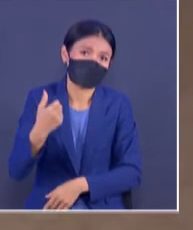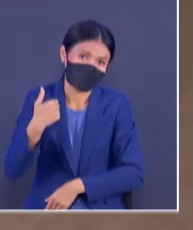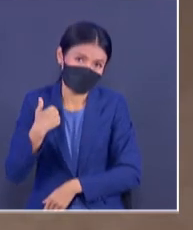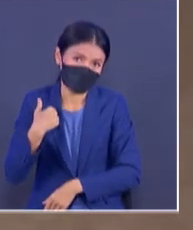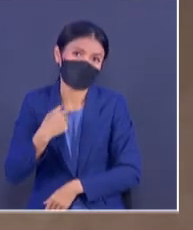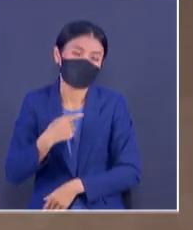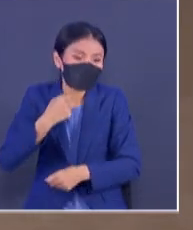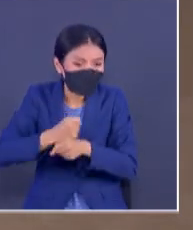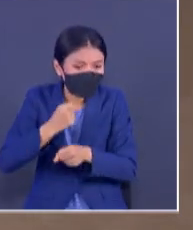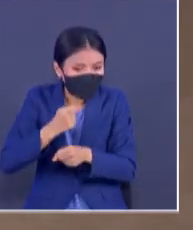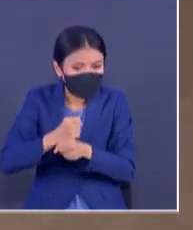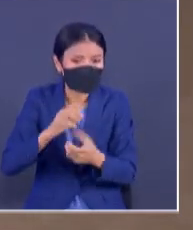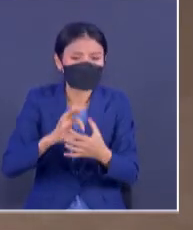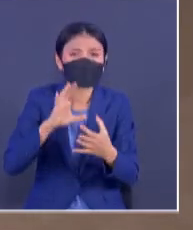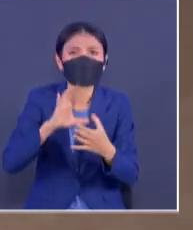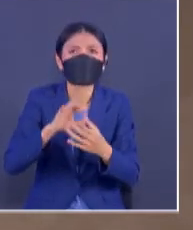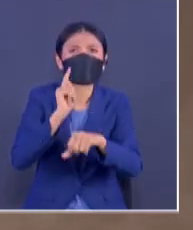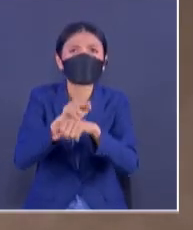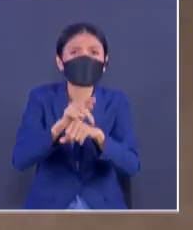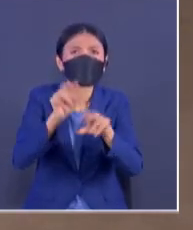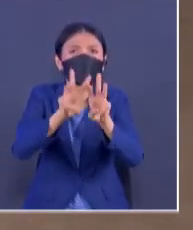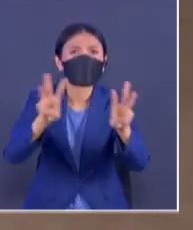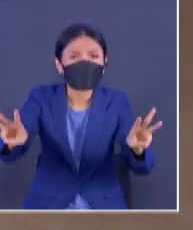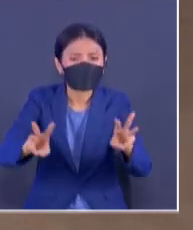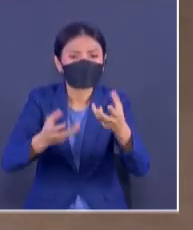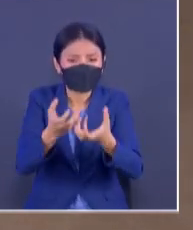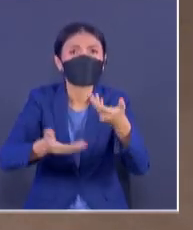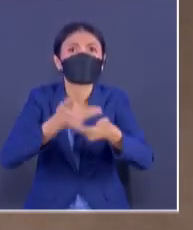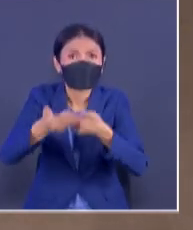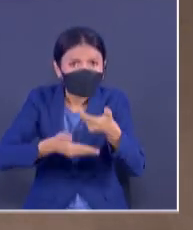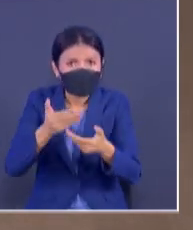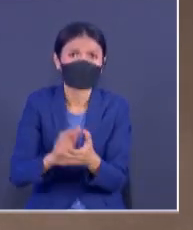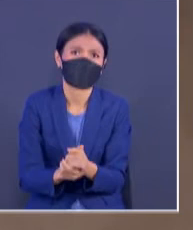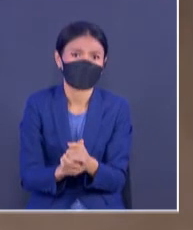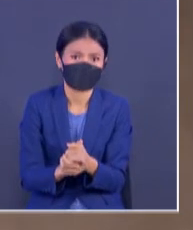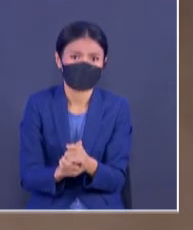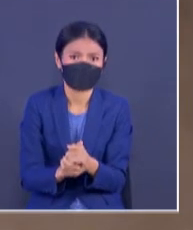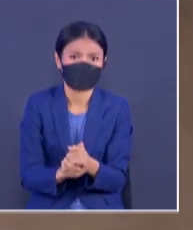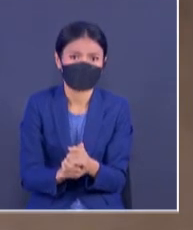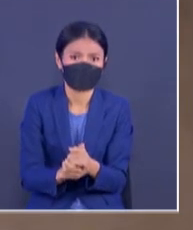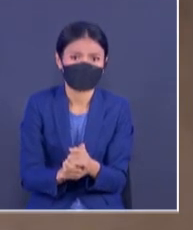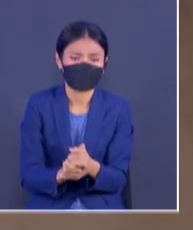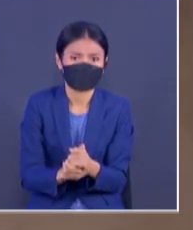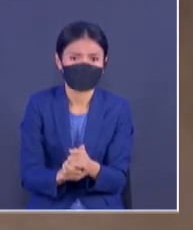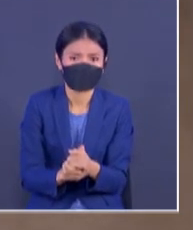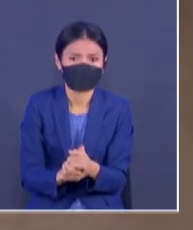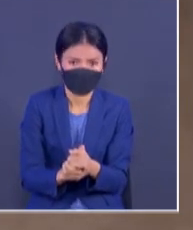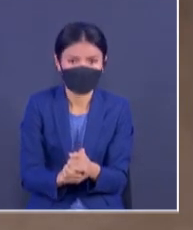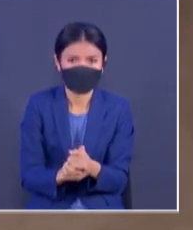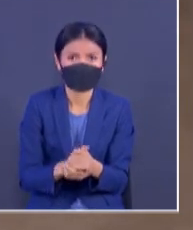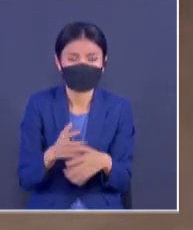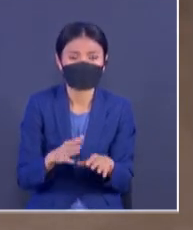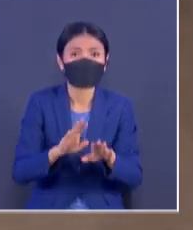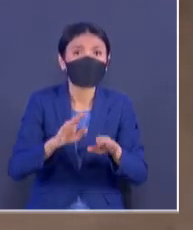ครับจะและมีบางส่วนที่ไม่ได้ขออนุญาตพ่อแม่มาด้วยนะฮะมีสองคนนั้นน่ะที่ว่าที่ว่าเขาอายุแค่ความหมาย